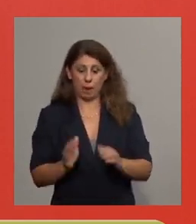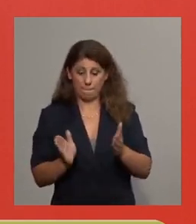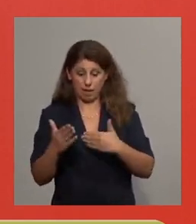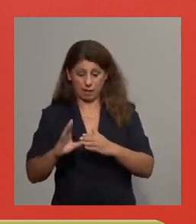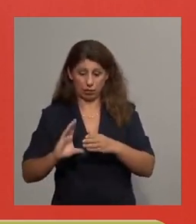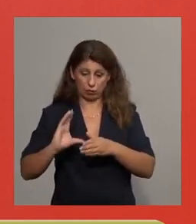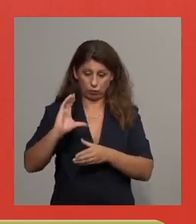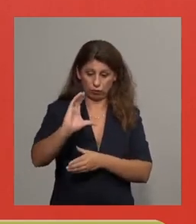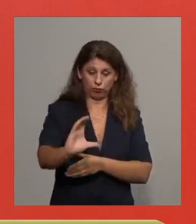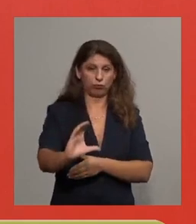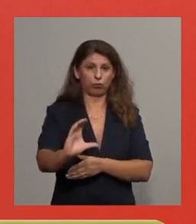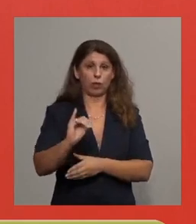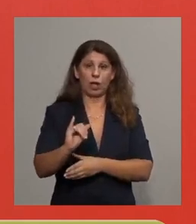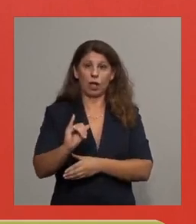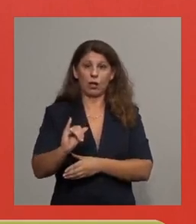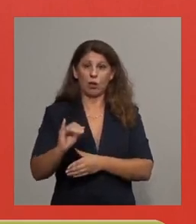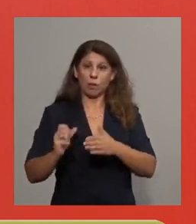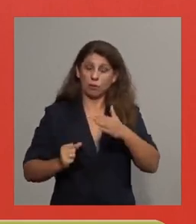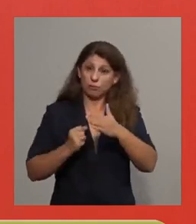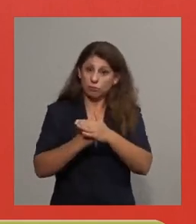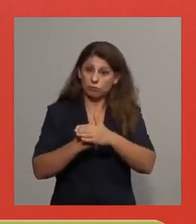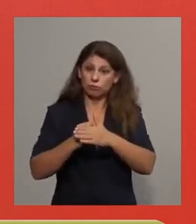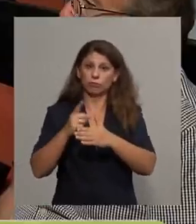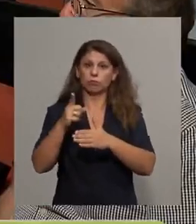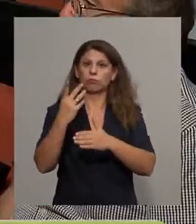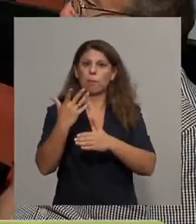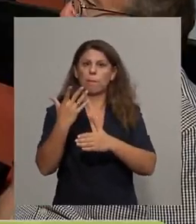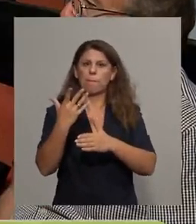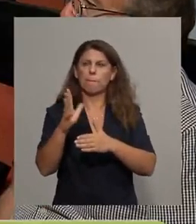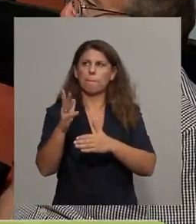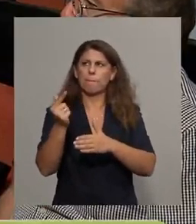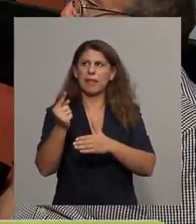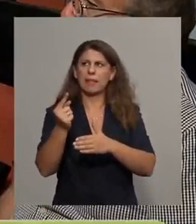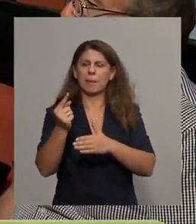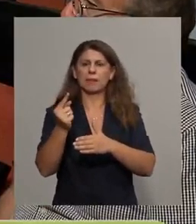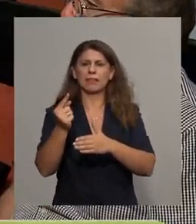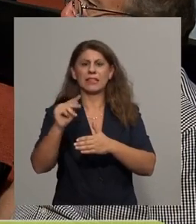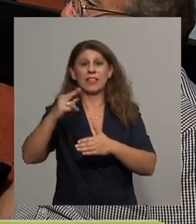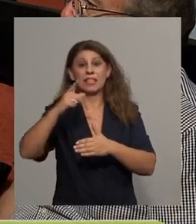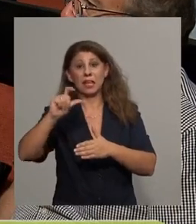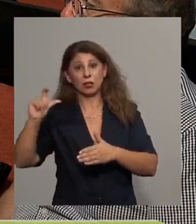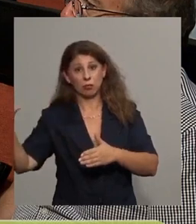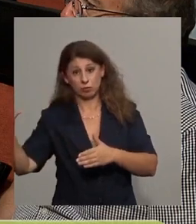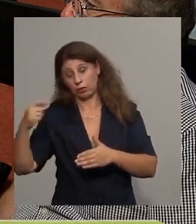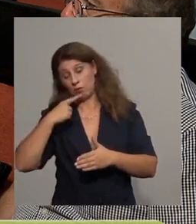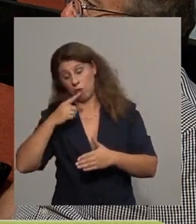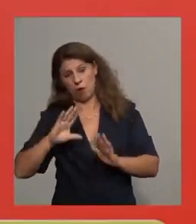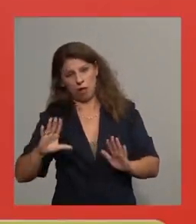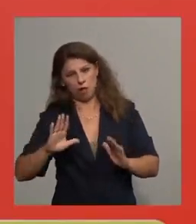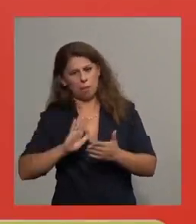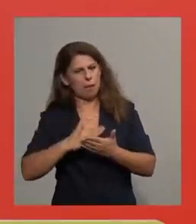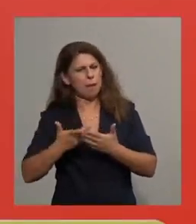πακέτου, ακόμα κι αν φτάσει τελικά τα 5,5 δις που διατείνεται, μεταφράζεται